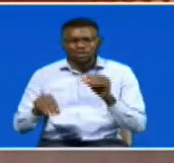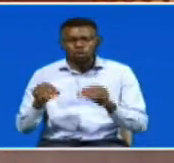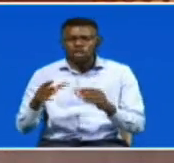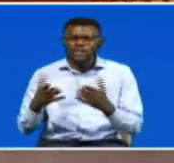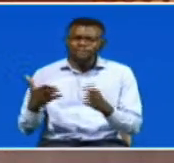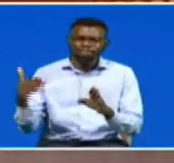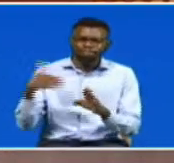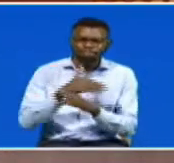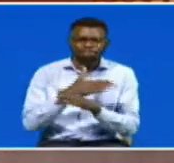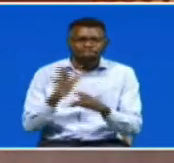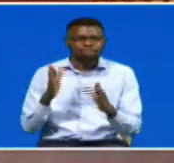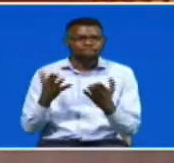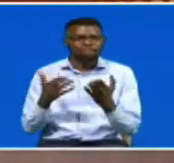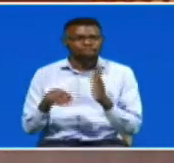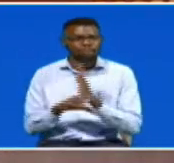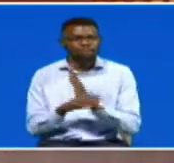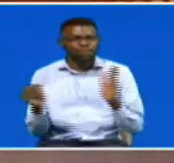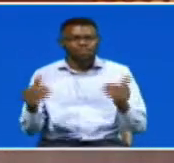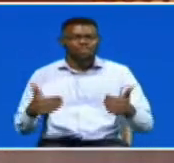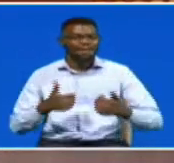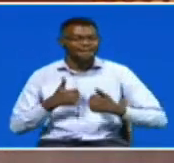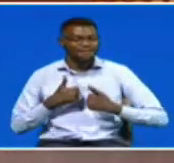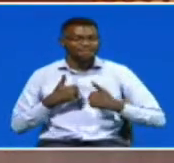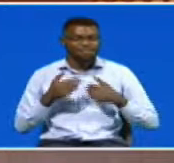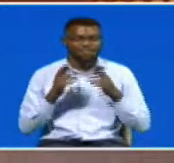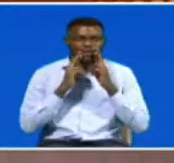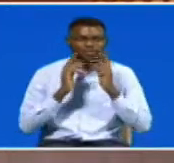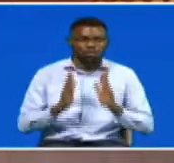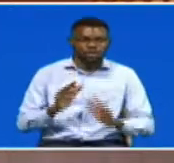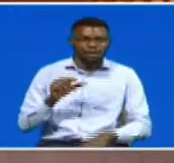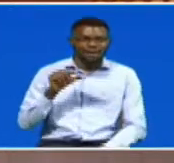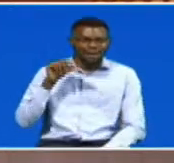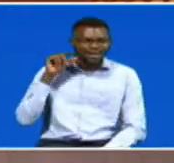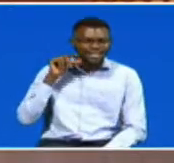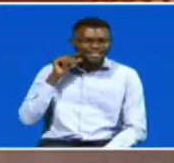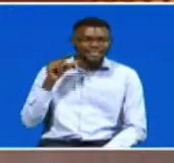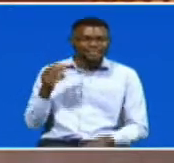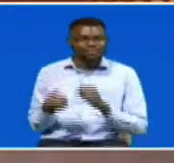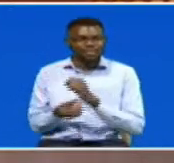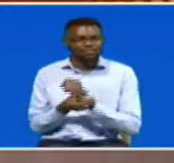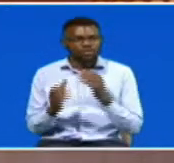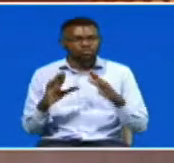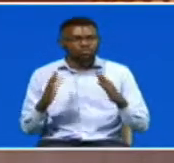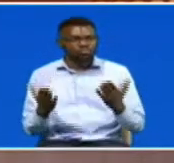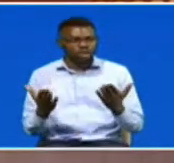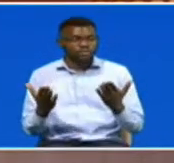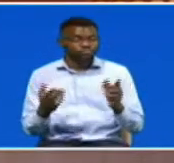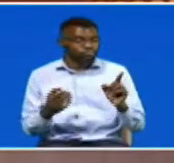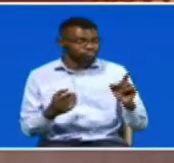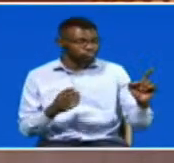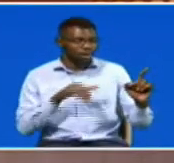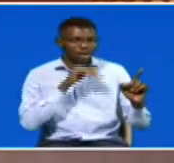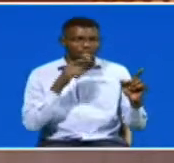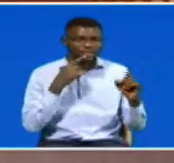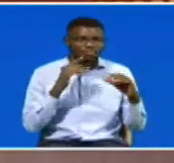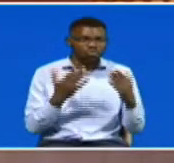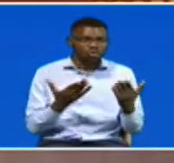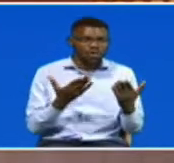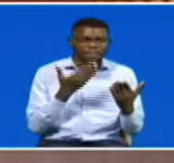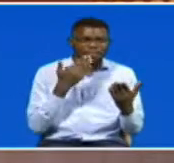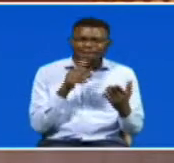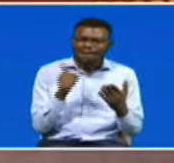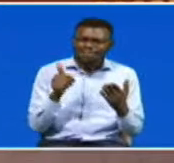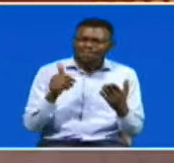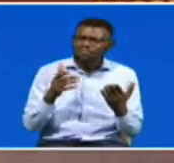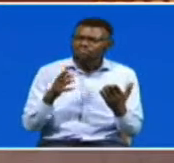Namna anavyoarifu mwanahabari Grace Nganga, Odinga amesema nchi za Afrika zisitumie Kenya kama mfano wa jinsi